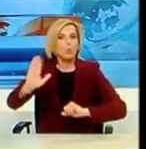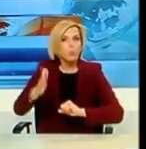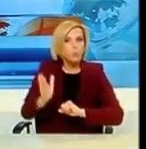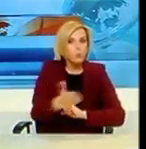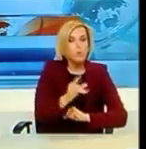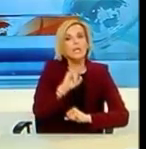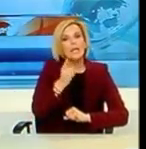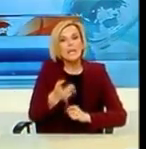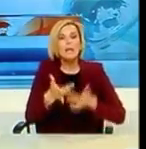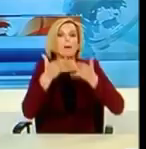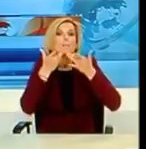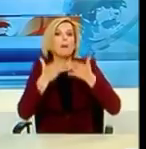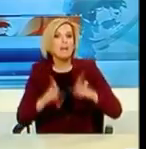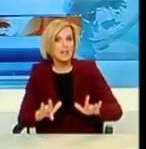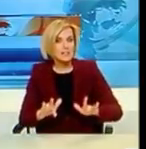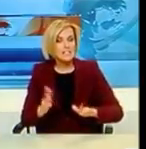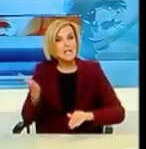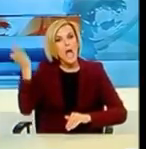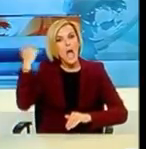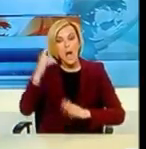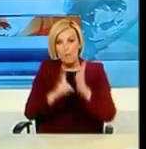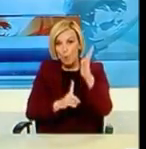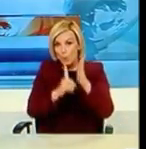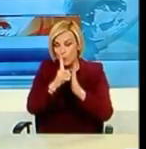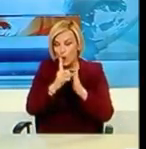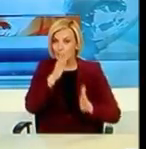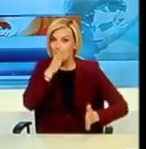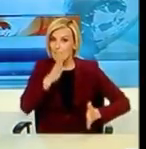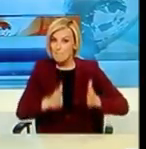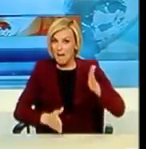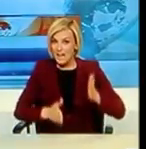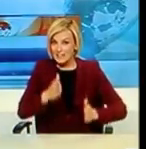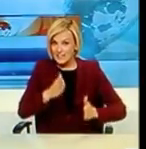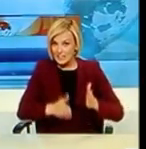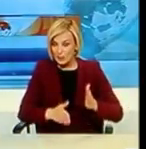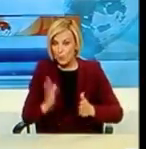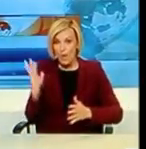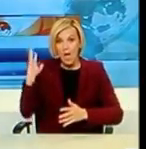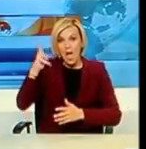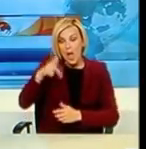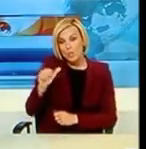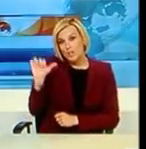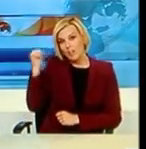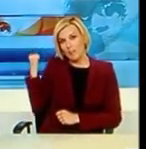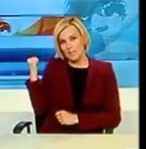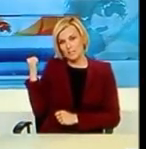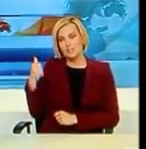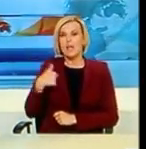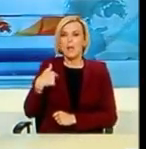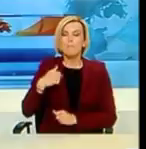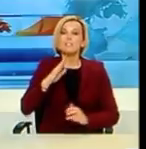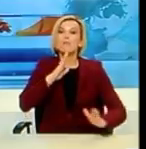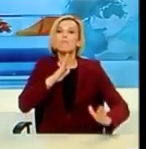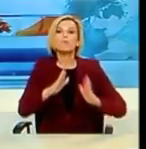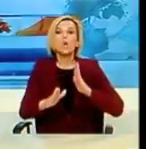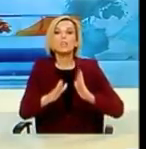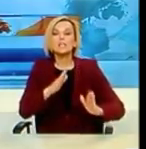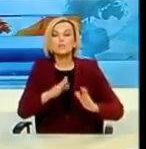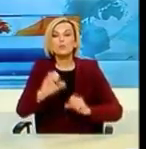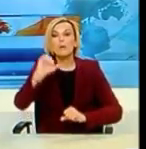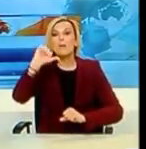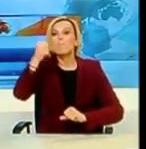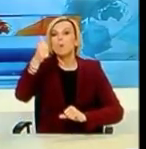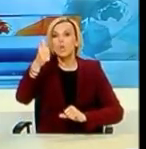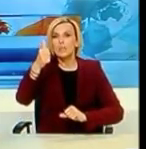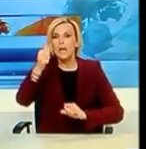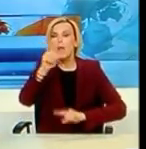από 1η Μαρτίου μέχρι και χθες. Φροντίζουμε πέρα και πάνω απ' όλα αυτούς που χτυπήθηκαν πρώτοι και πιο